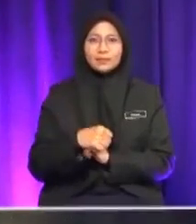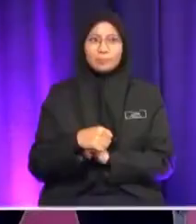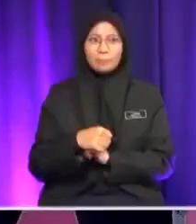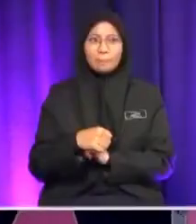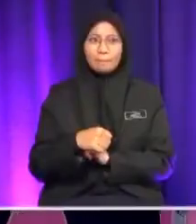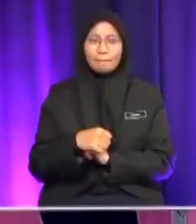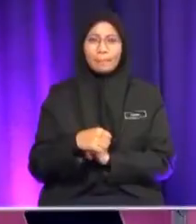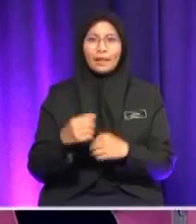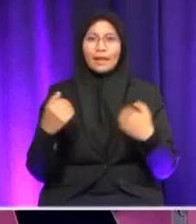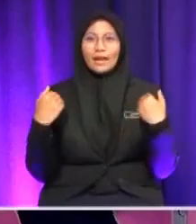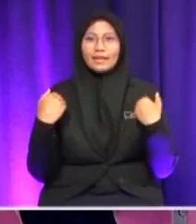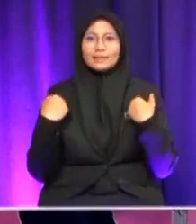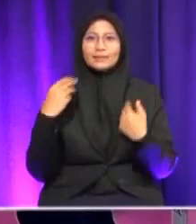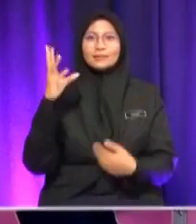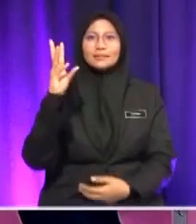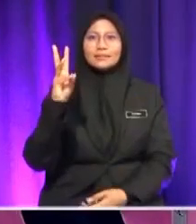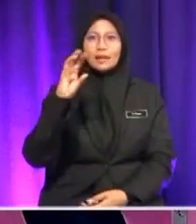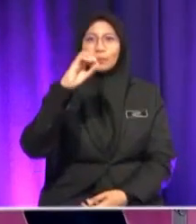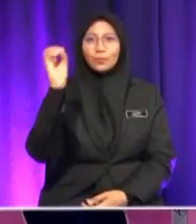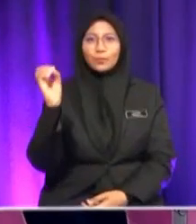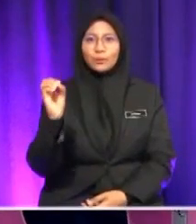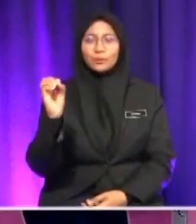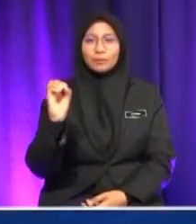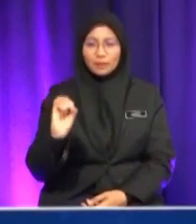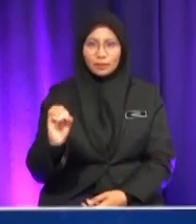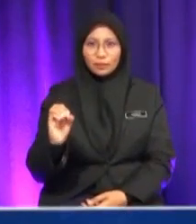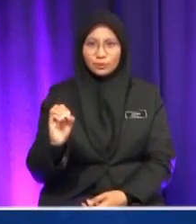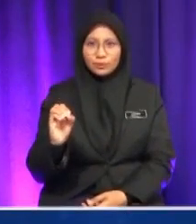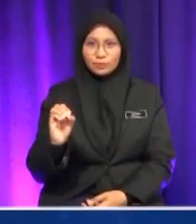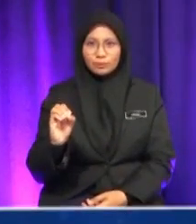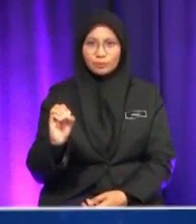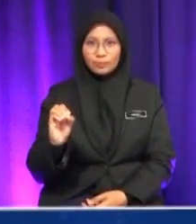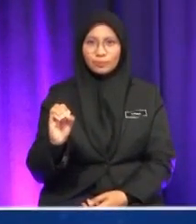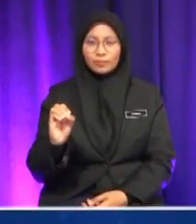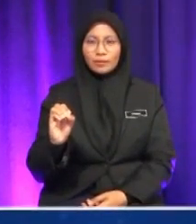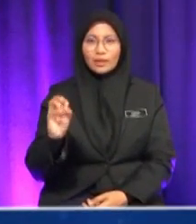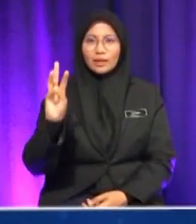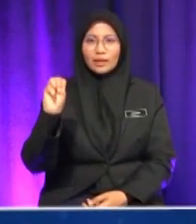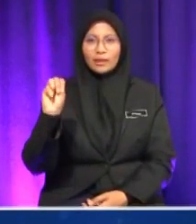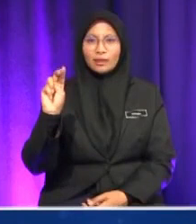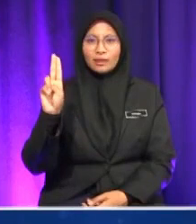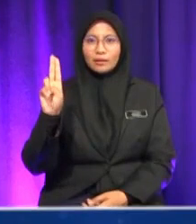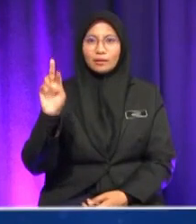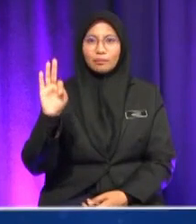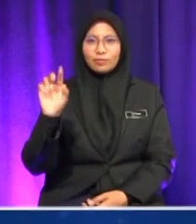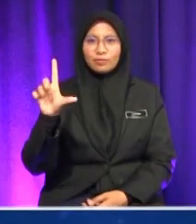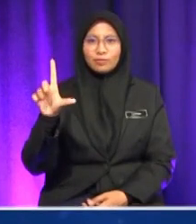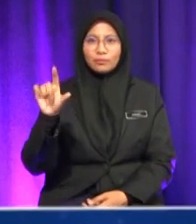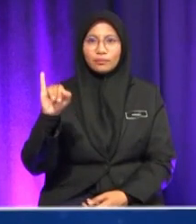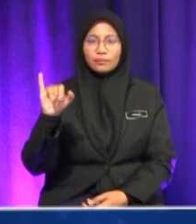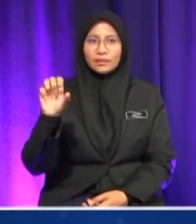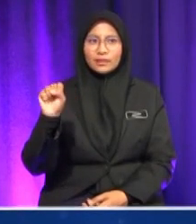sini, statistik yang cikgu bawa, murid-murid, 60% muflis adalah daripada